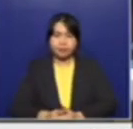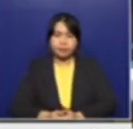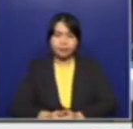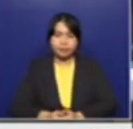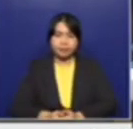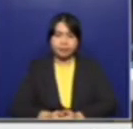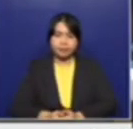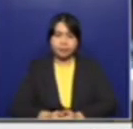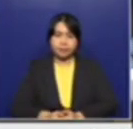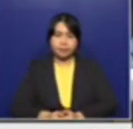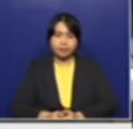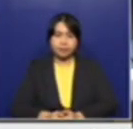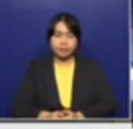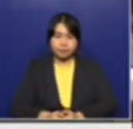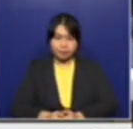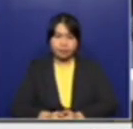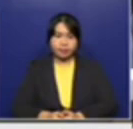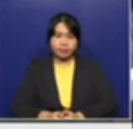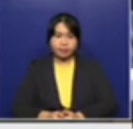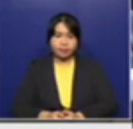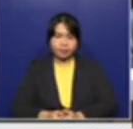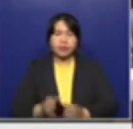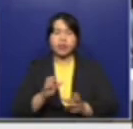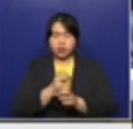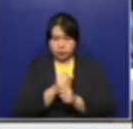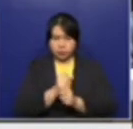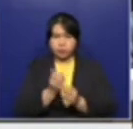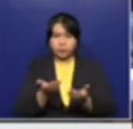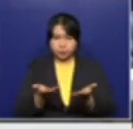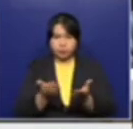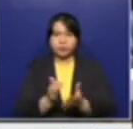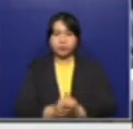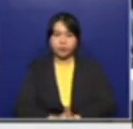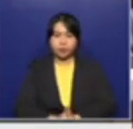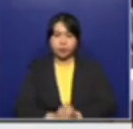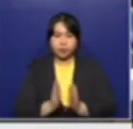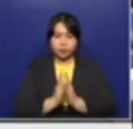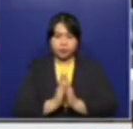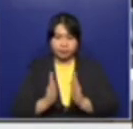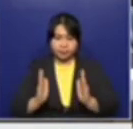านะครับก็โดยสรุปเป็นเช่นนี้ครับท่านประธานขอกราบขอบคุณครับ